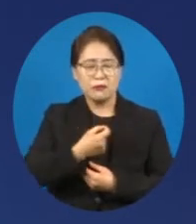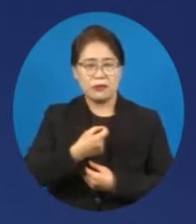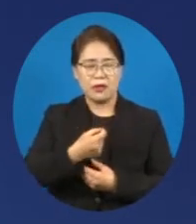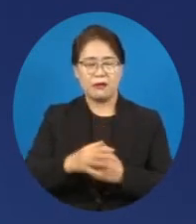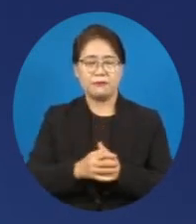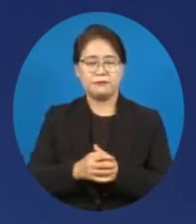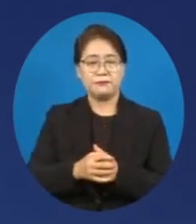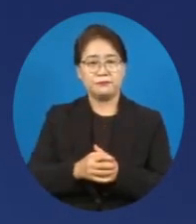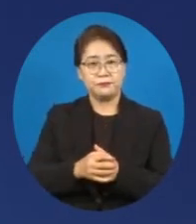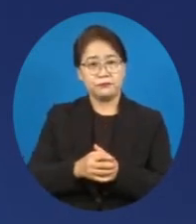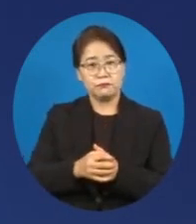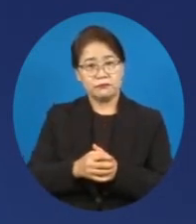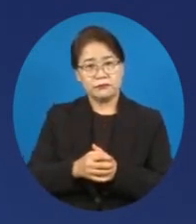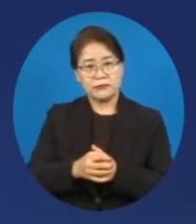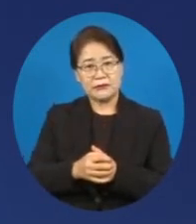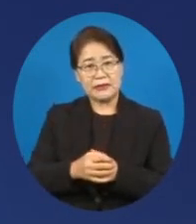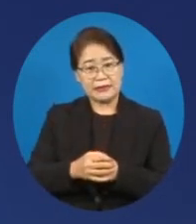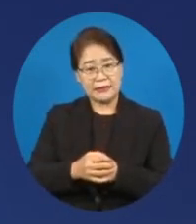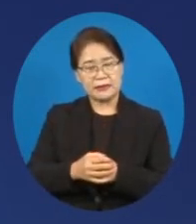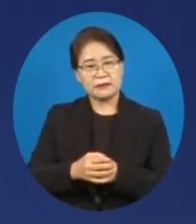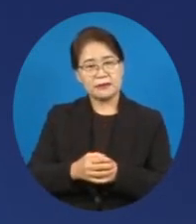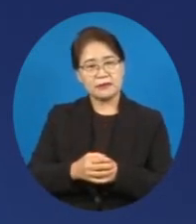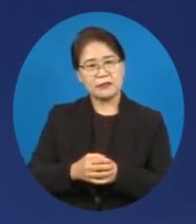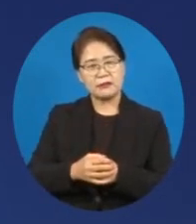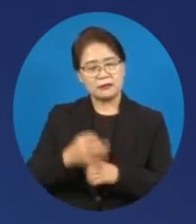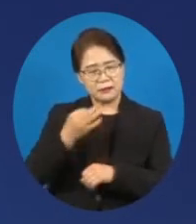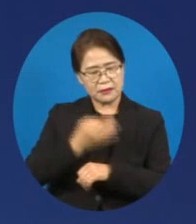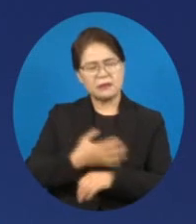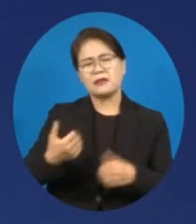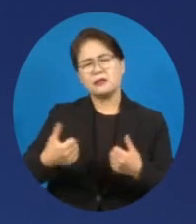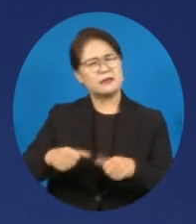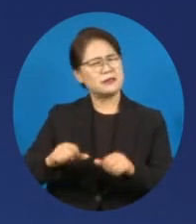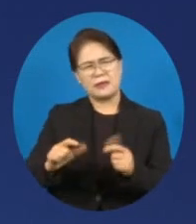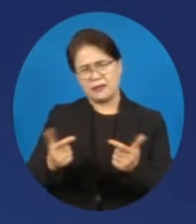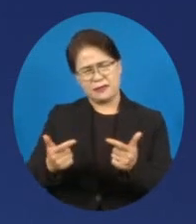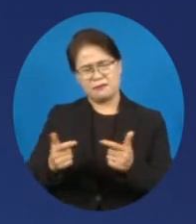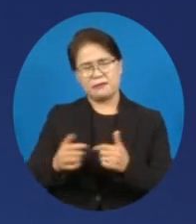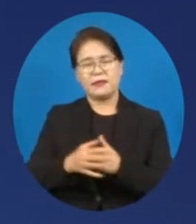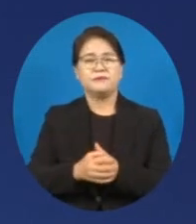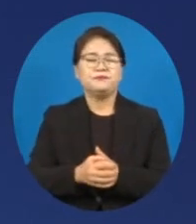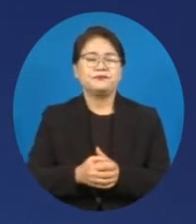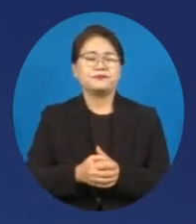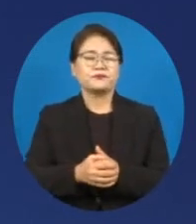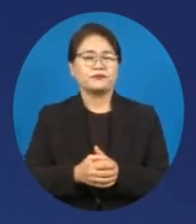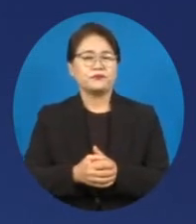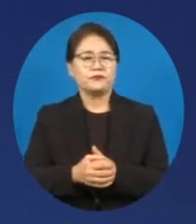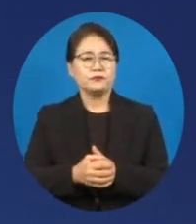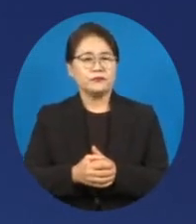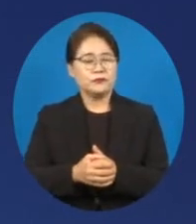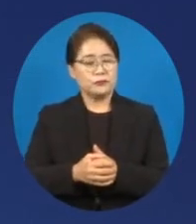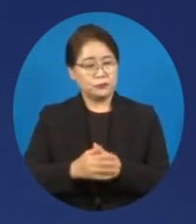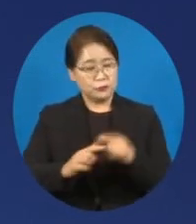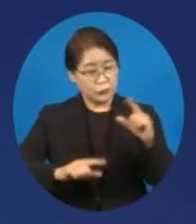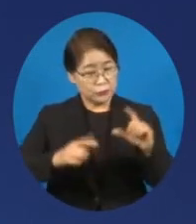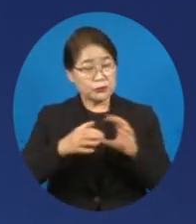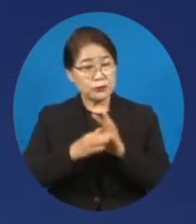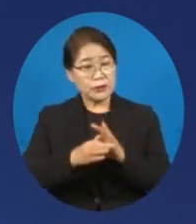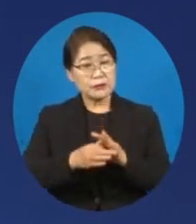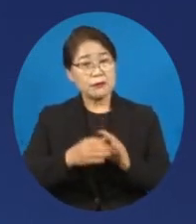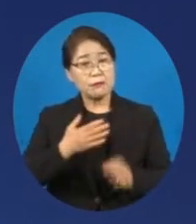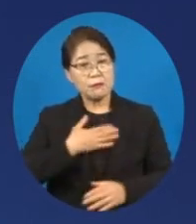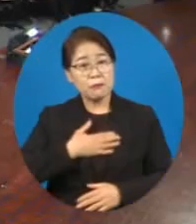되면 단순한 의례적인 인사의 말이 아니라는 것입니다 이것을 통해서 우리가 알 수 있는게 뭐냐